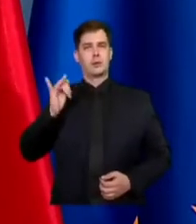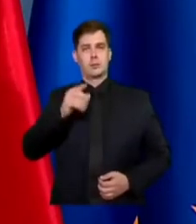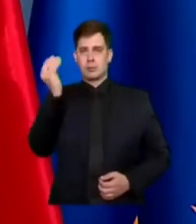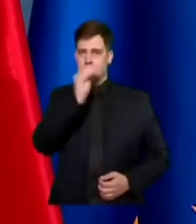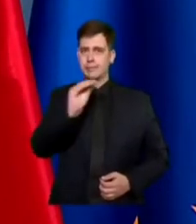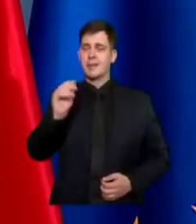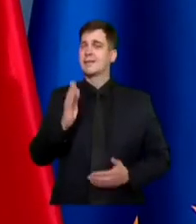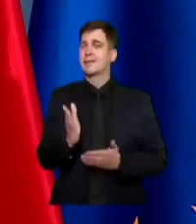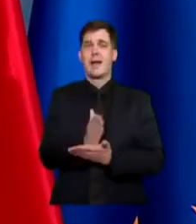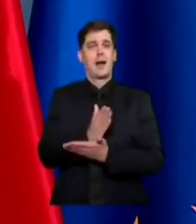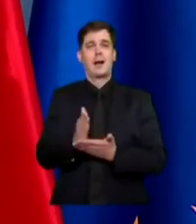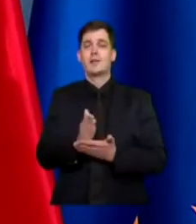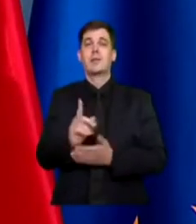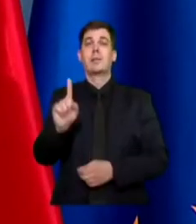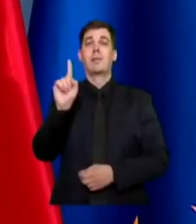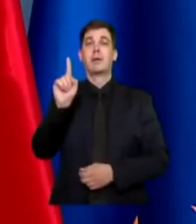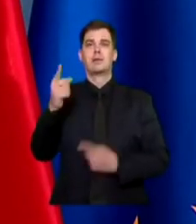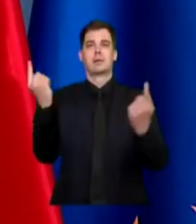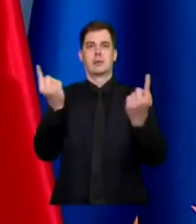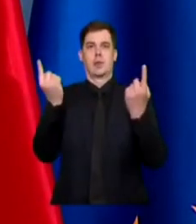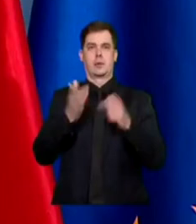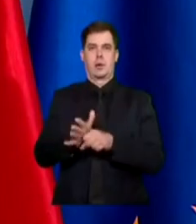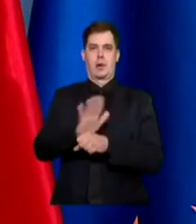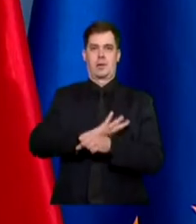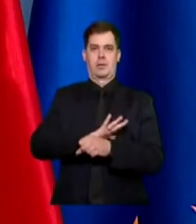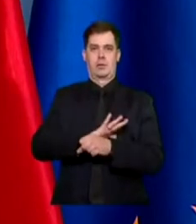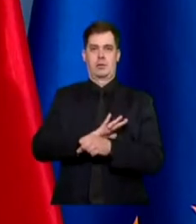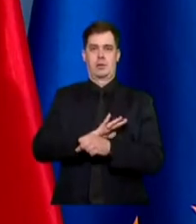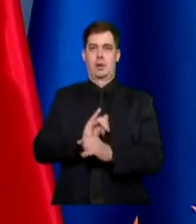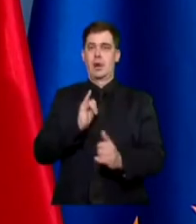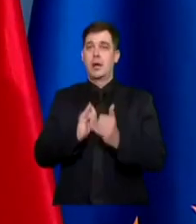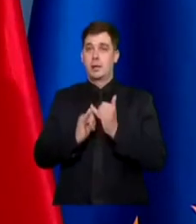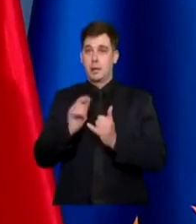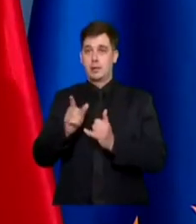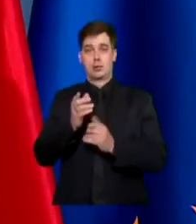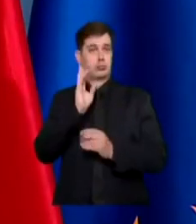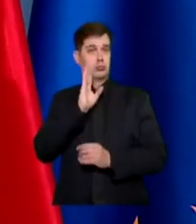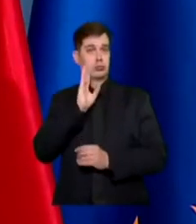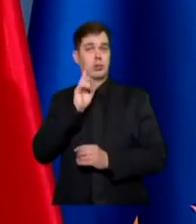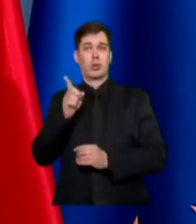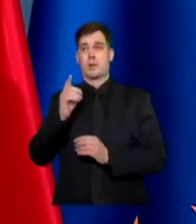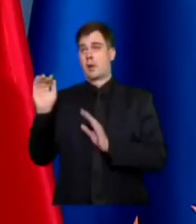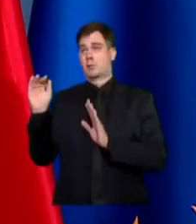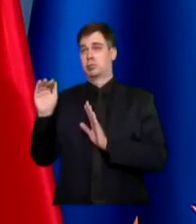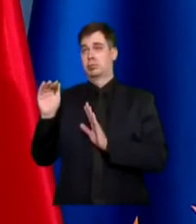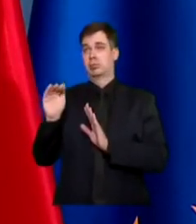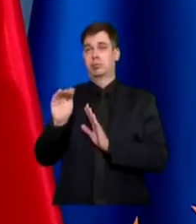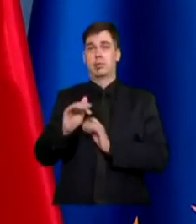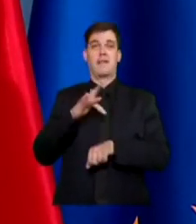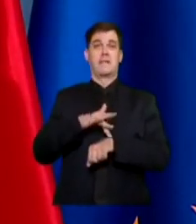sytuacją związaną z epidemią. Zakładając, że ten scenariusz będzie tak jak dzisiaj i ta